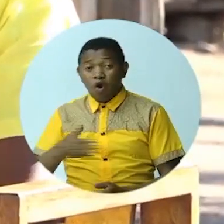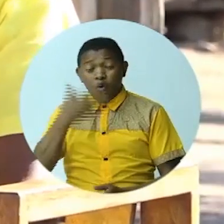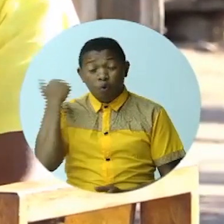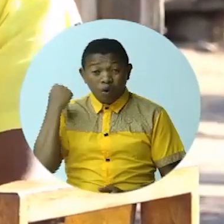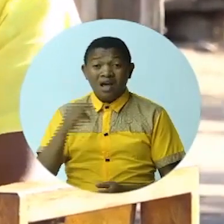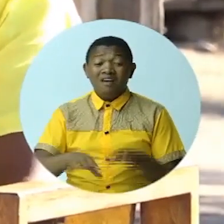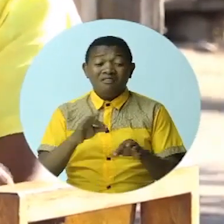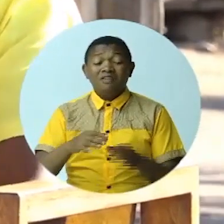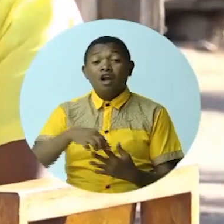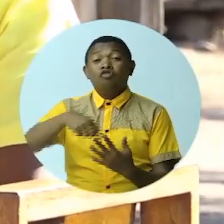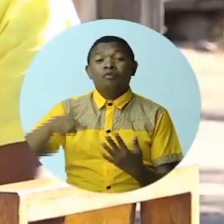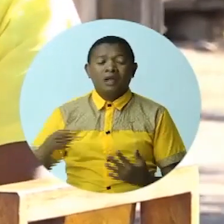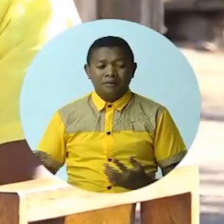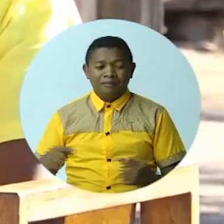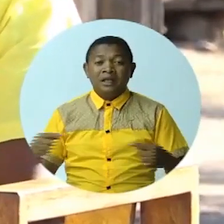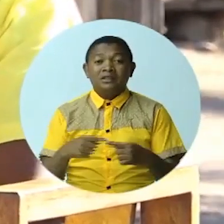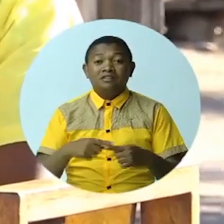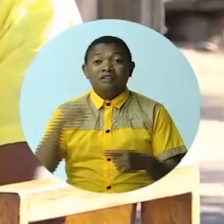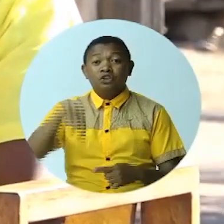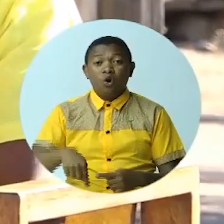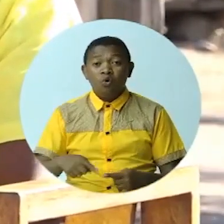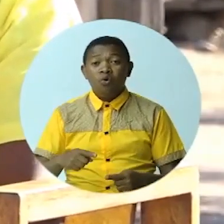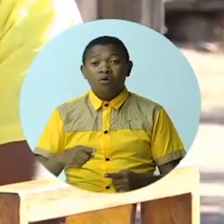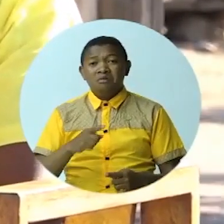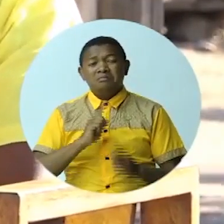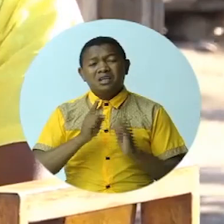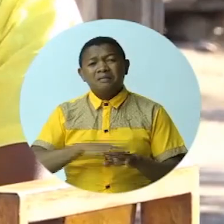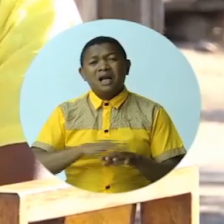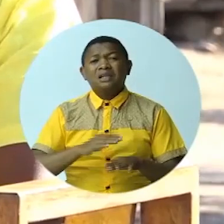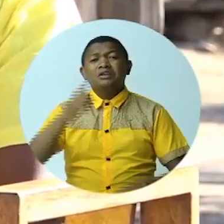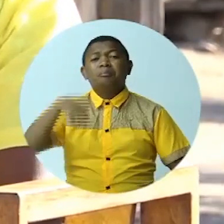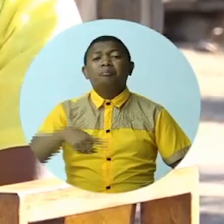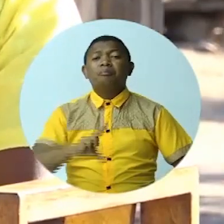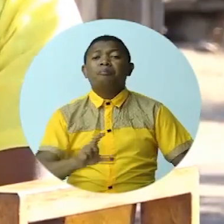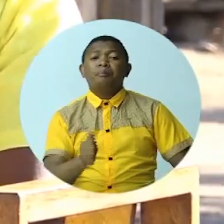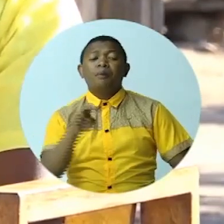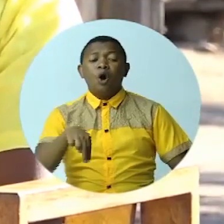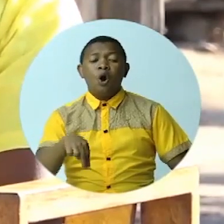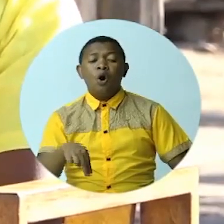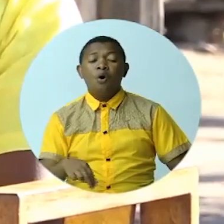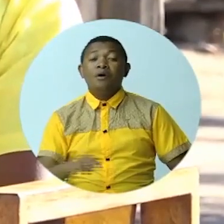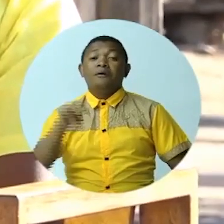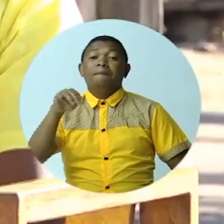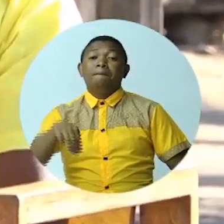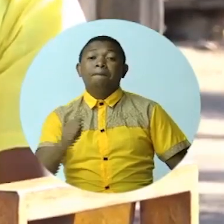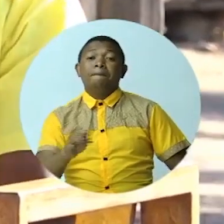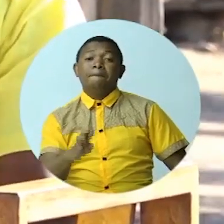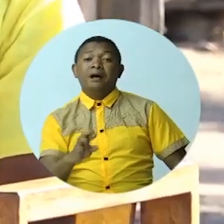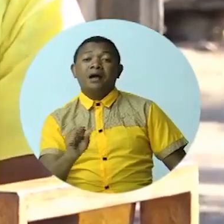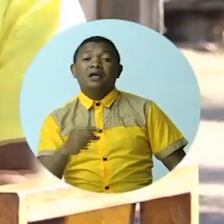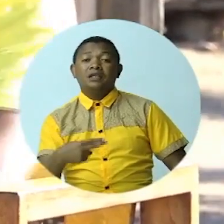par rapport amin'le resaka plan Marshall zany aiza ho aizany mba ataoko hoe anjaranay aty amin'ny distrika ny faradofay ny mahakasika